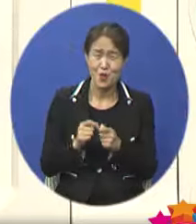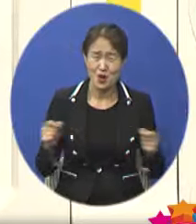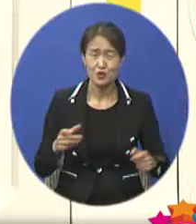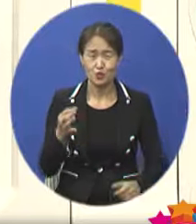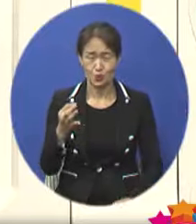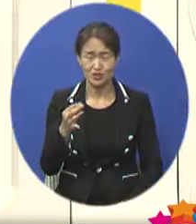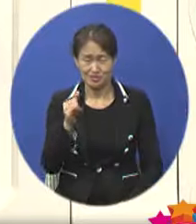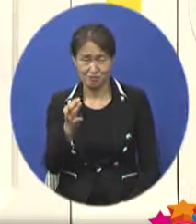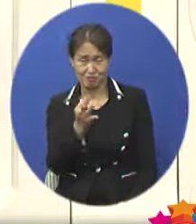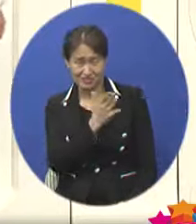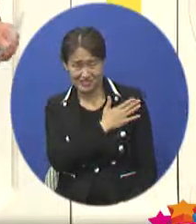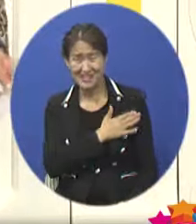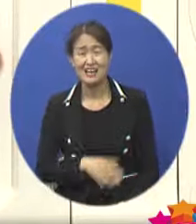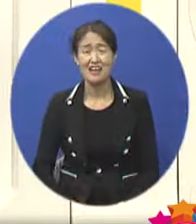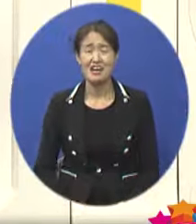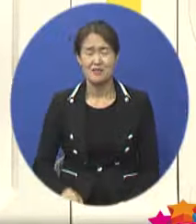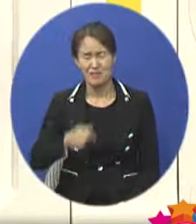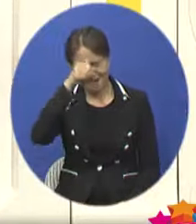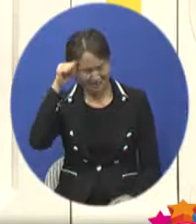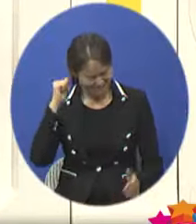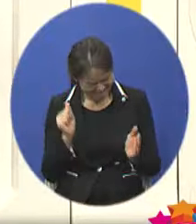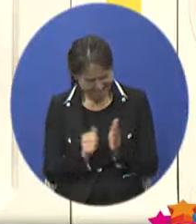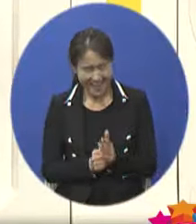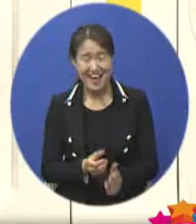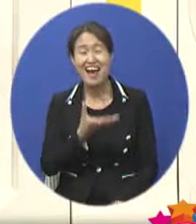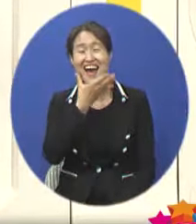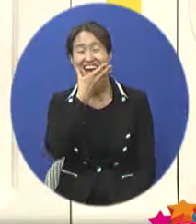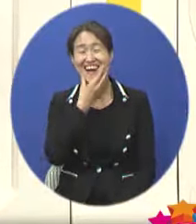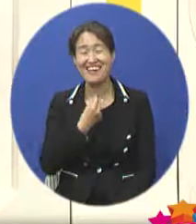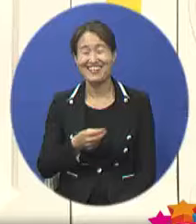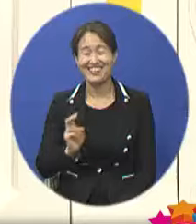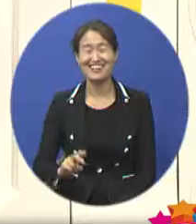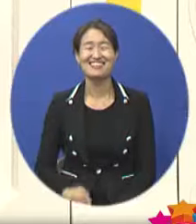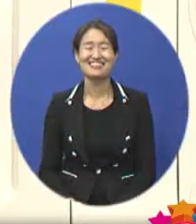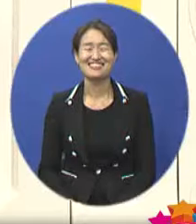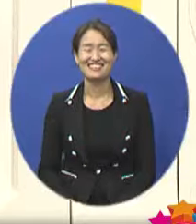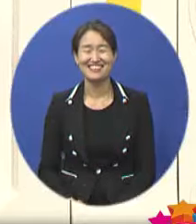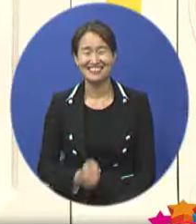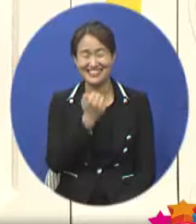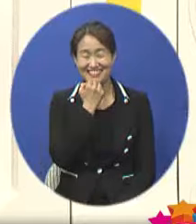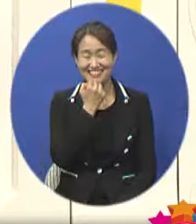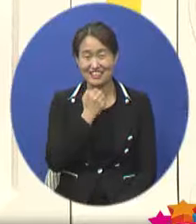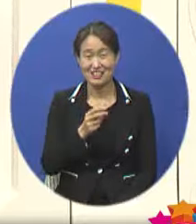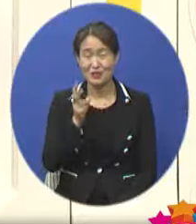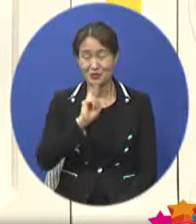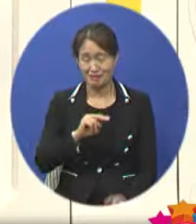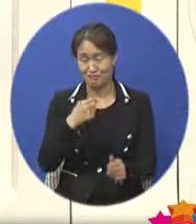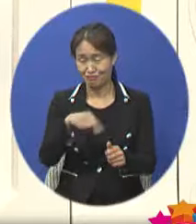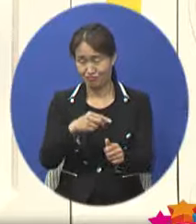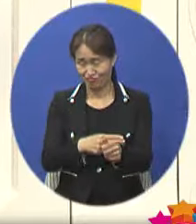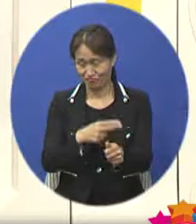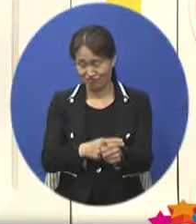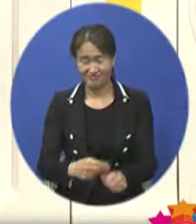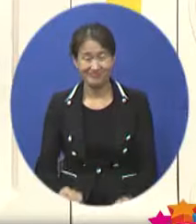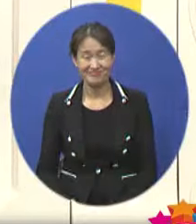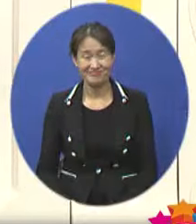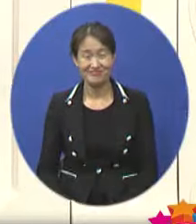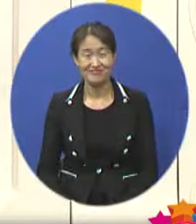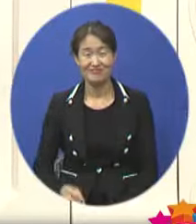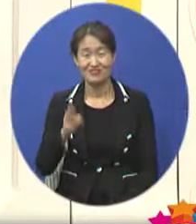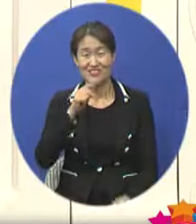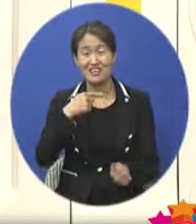돈 있으면 부자 되고 예. 평생 행복하실 거예요. 그 예. 선생님? 예. 그건 노래교실 선생님. 아, 노래교실 선생님.